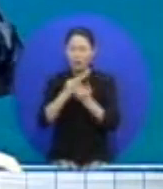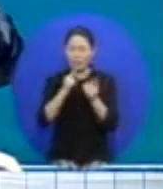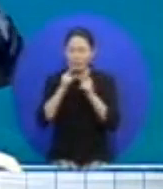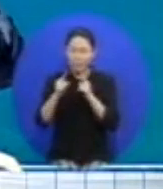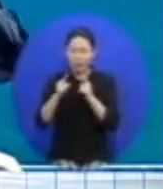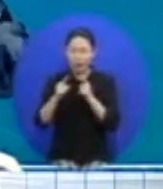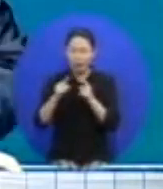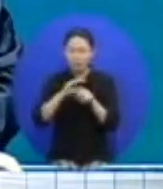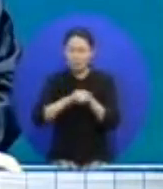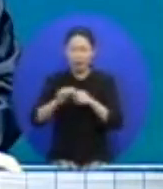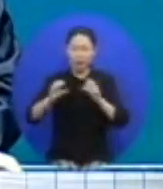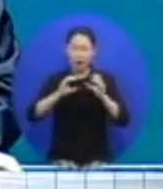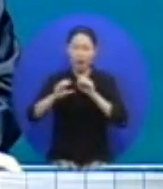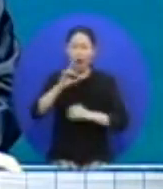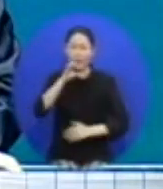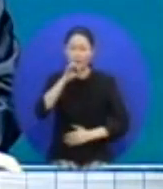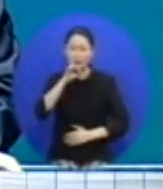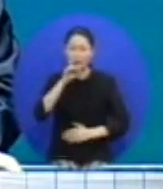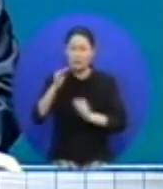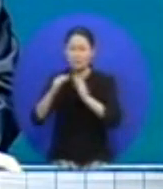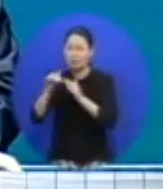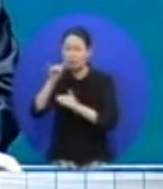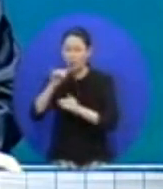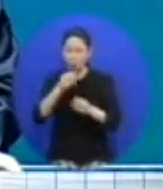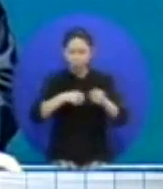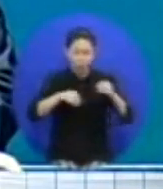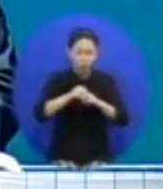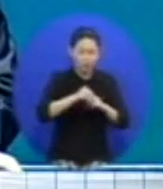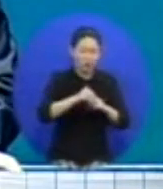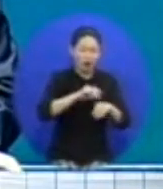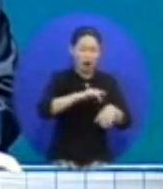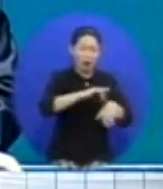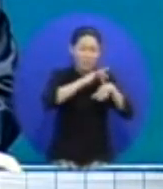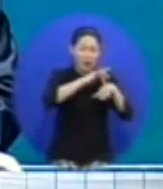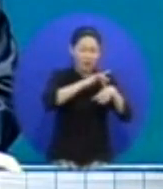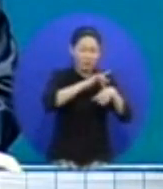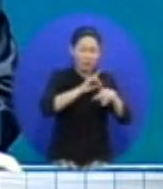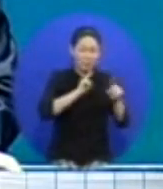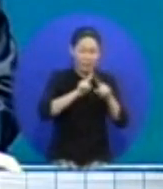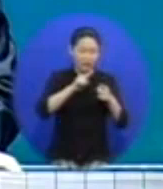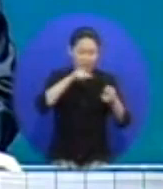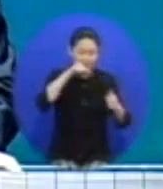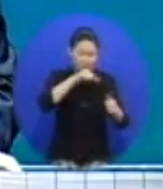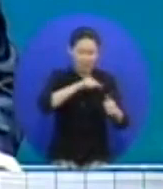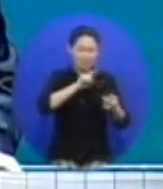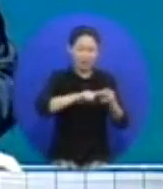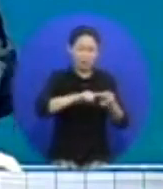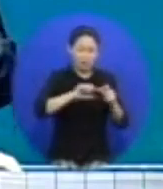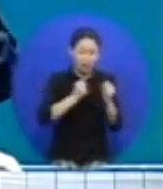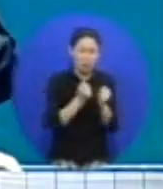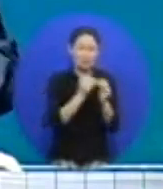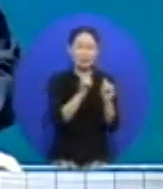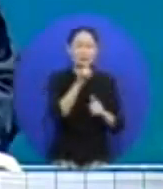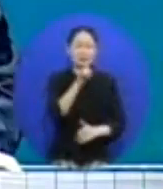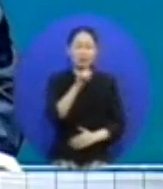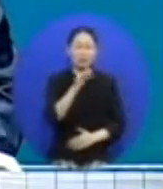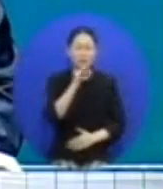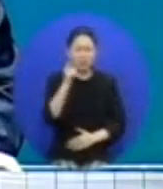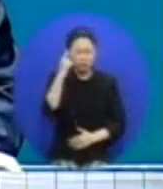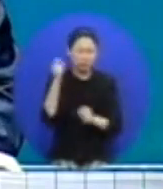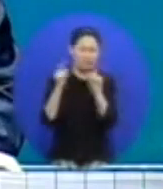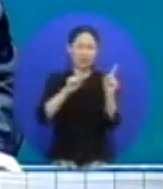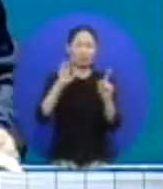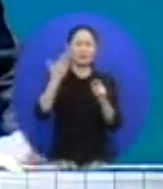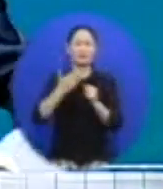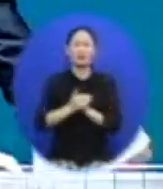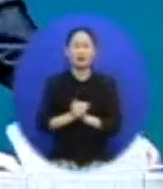마귀가 하는 말이 통하는 집이 있어요 마귀가 하자는 대로 하는 사람이 있어요 왠 정말 정신 잘해야 하는